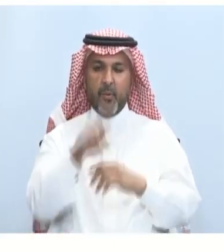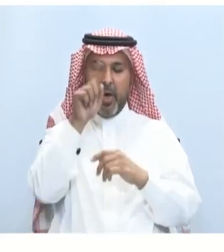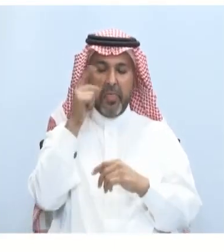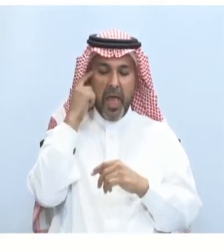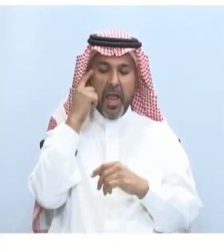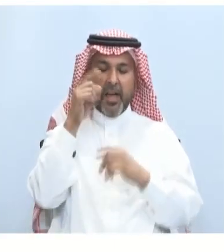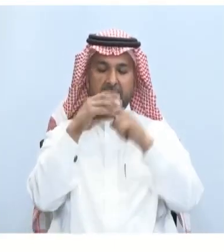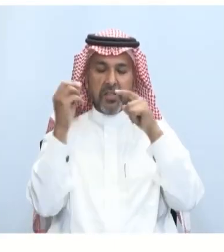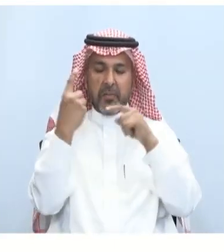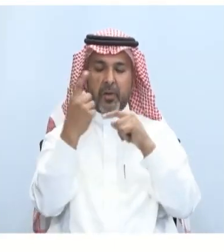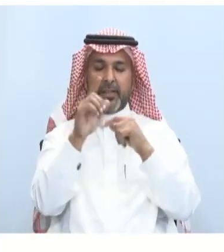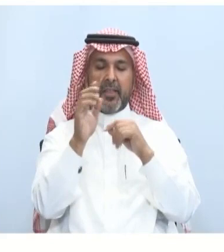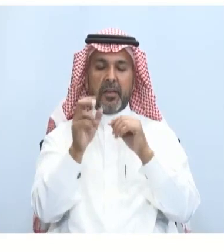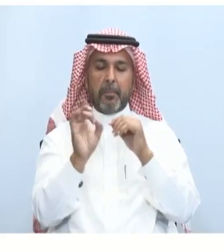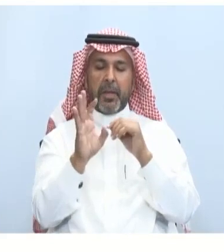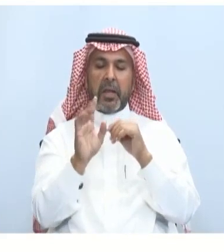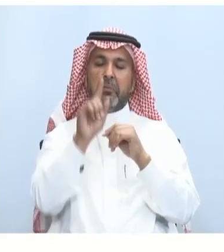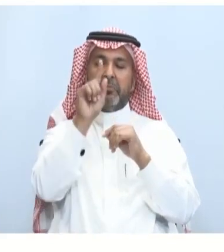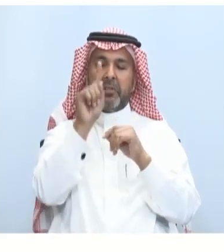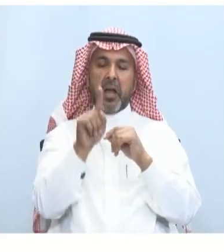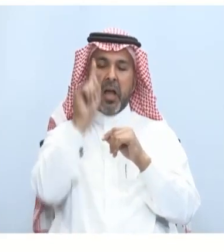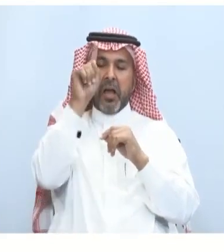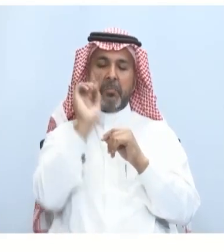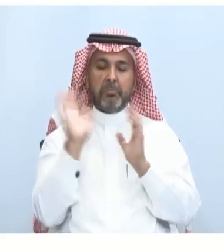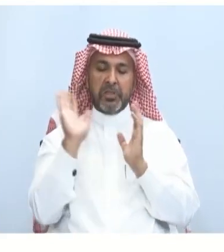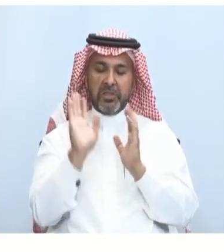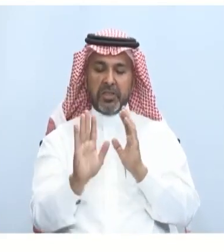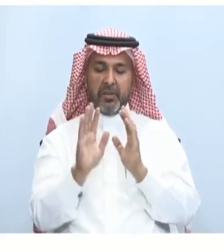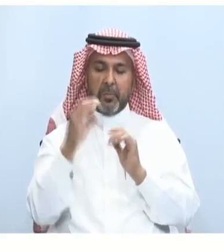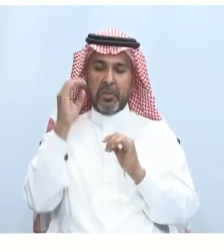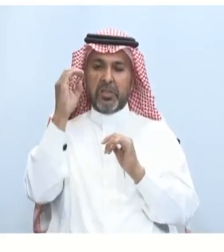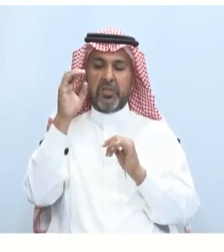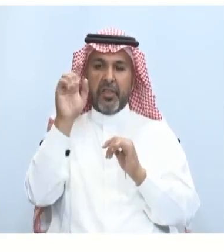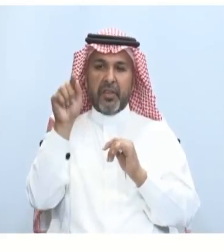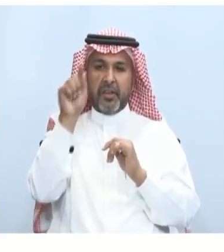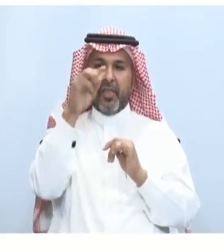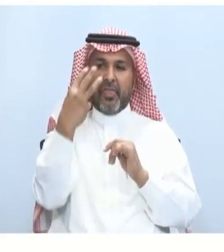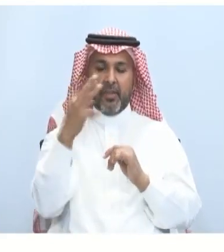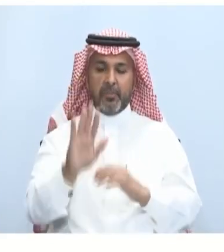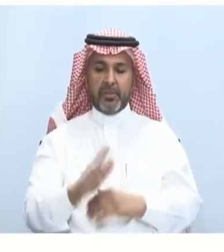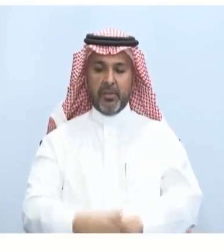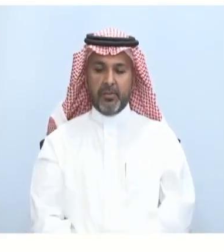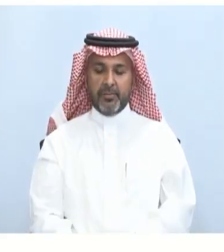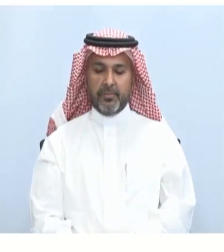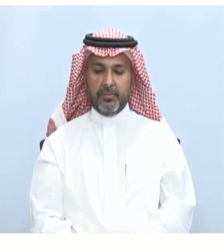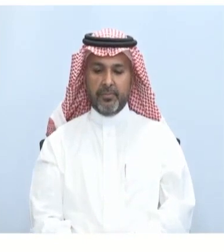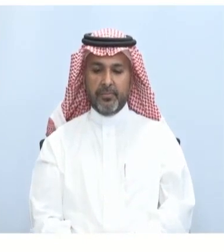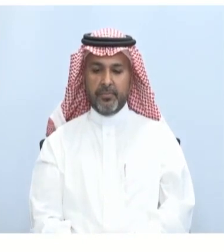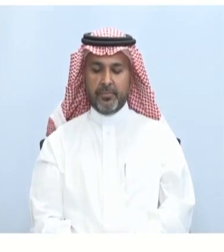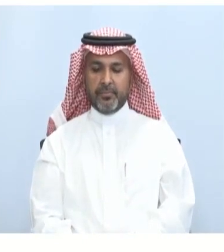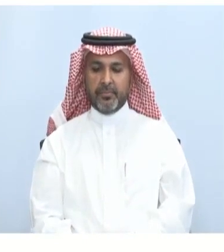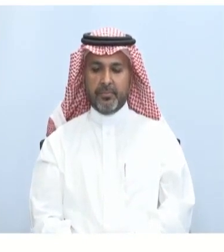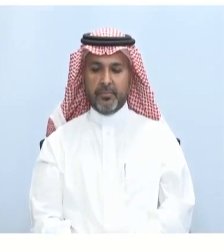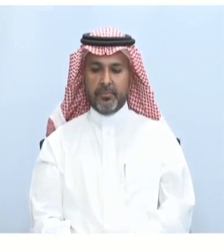وجذر ثلاثه طبعا تنزل مثل ما هي لانها عدد غير نسبي واللي جوا